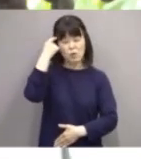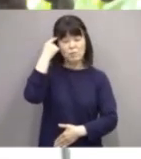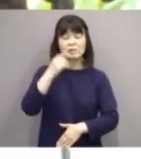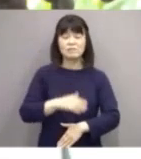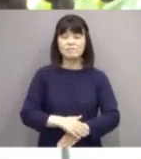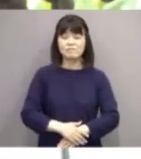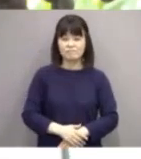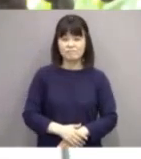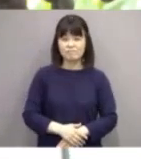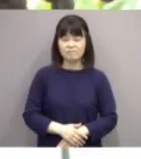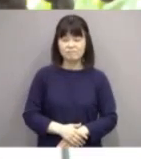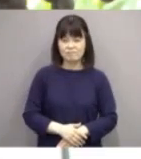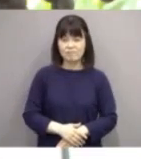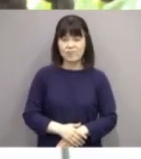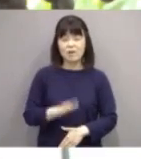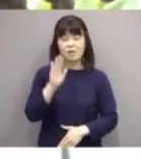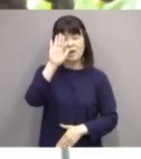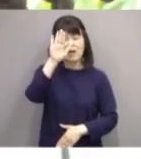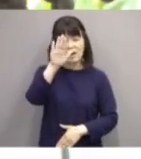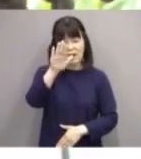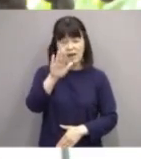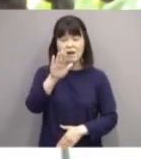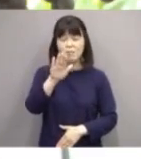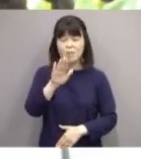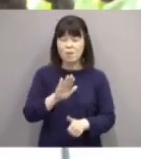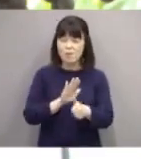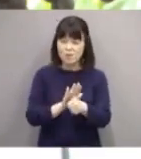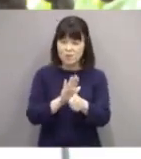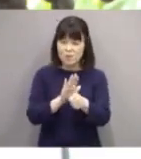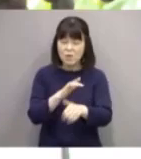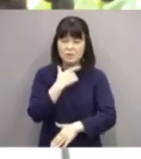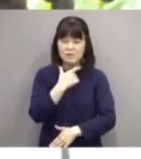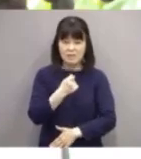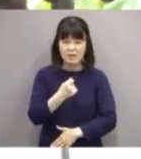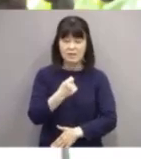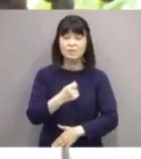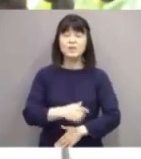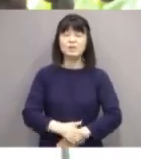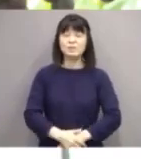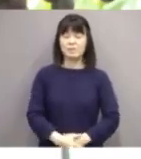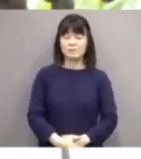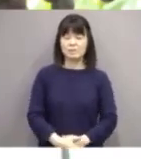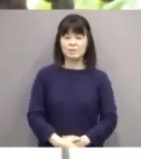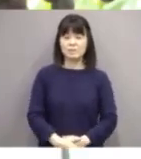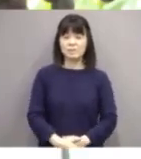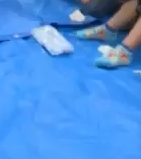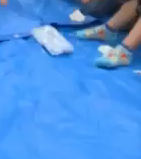幼稚園からお願いされる限りはこっちも対応していきたいと思います。はい、